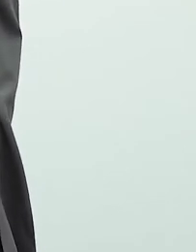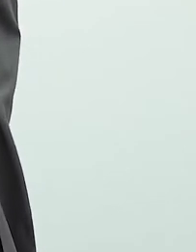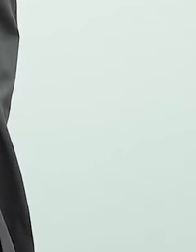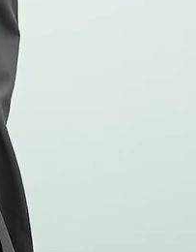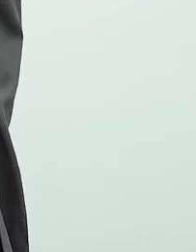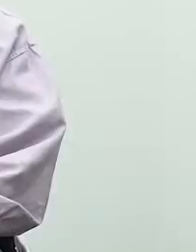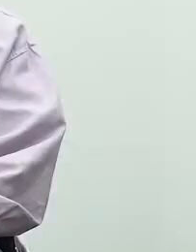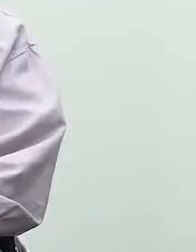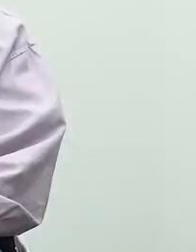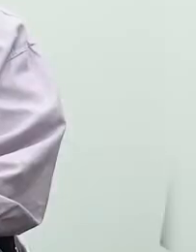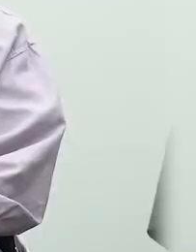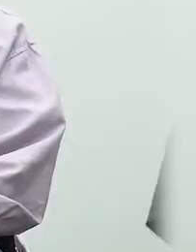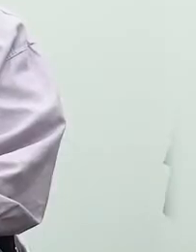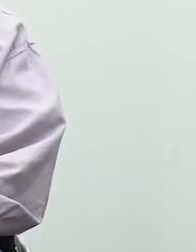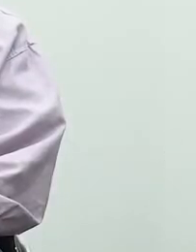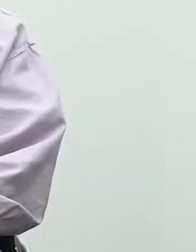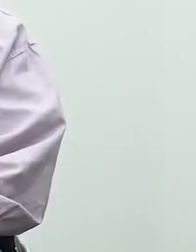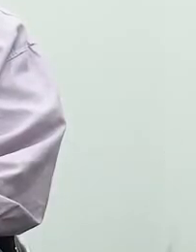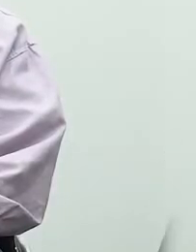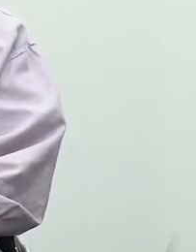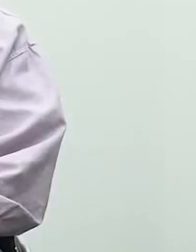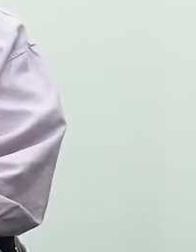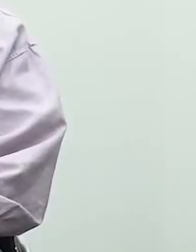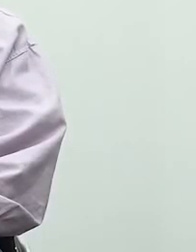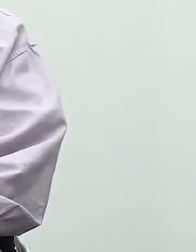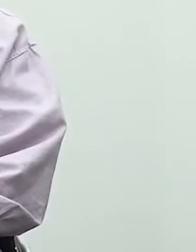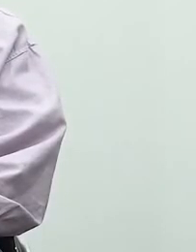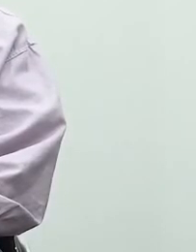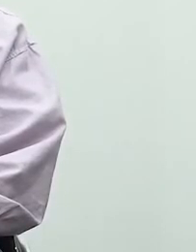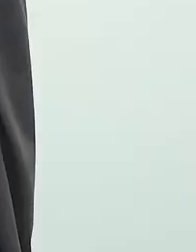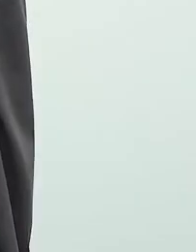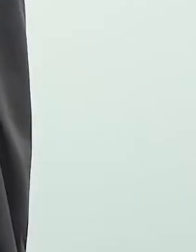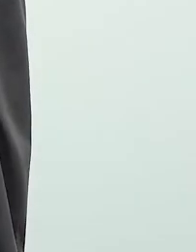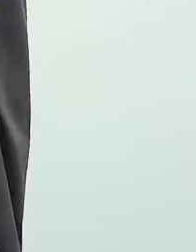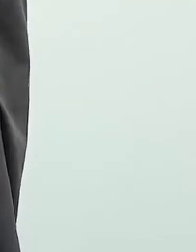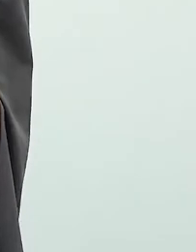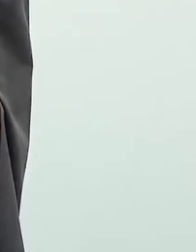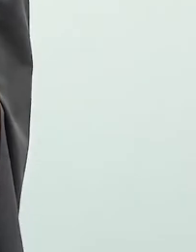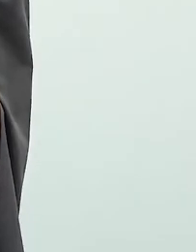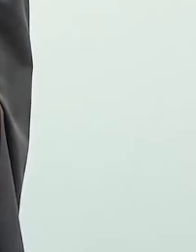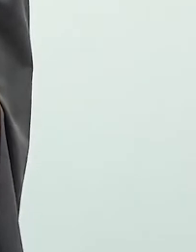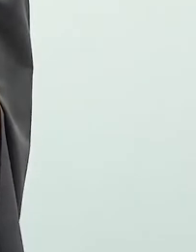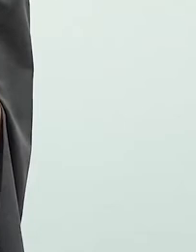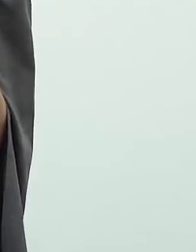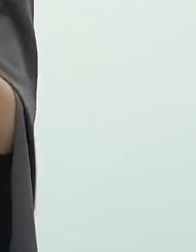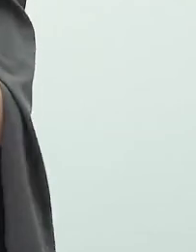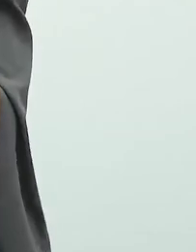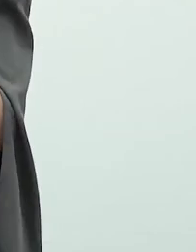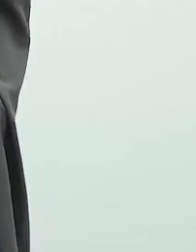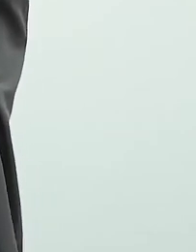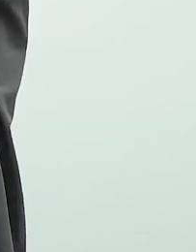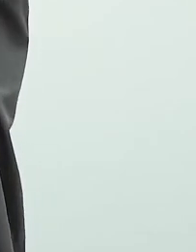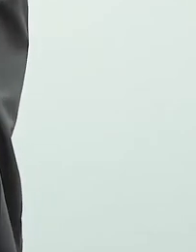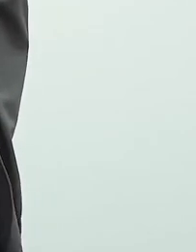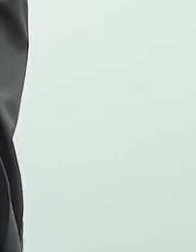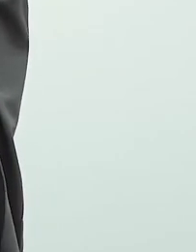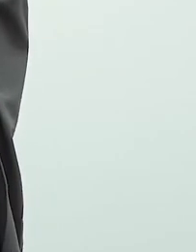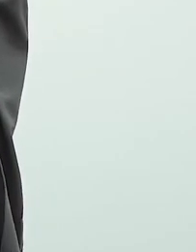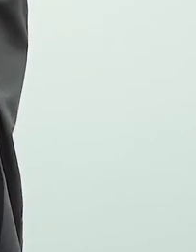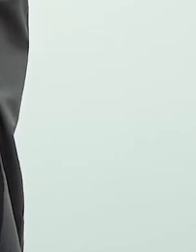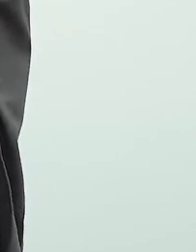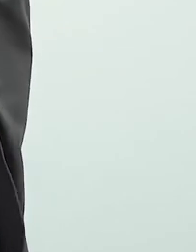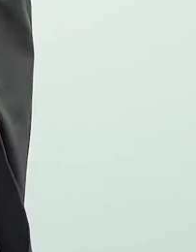4 제 이거 좀 어려워도 중학교 내 사실은 일반 학교 통합 악보를 다녀